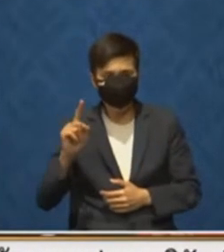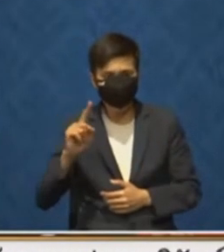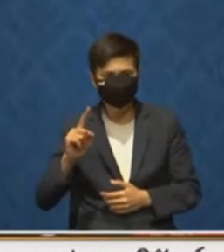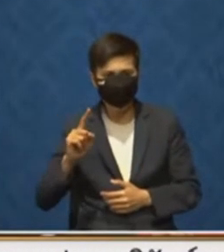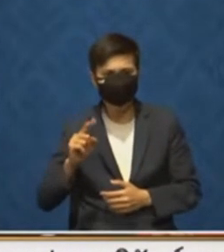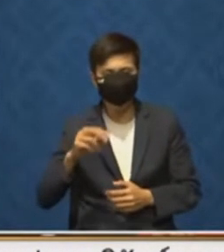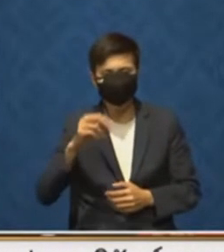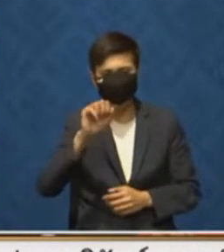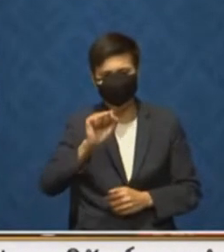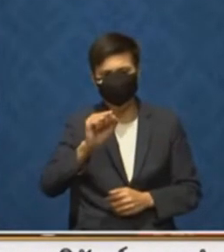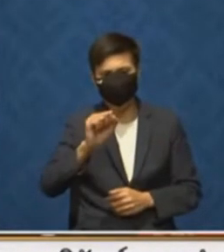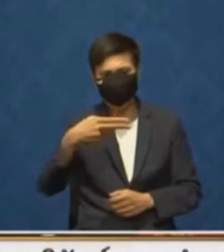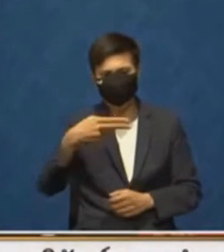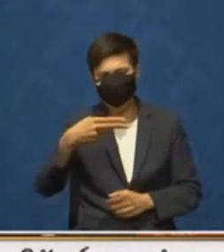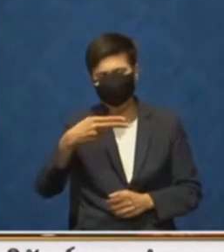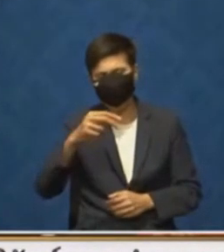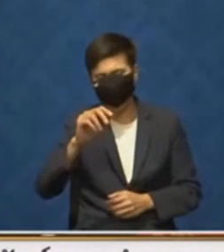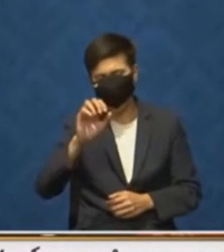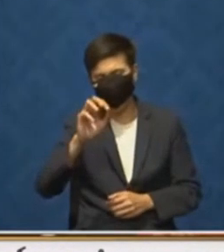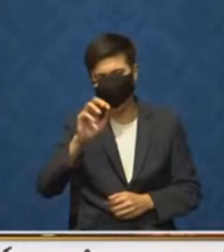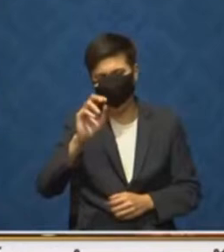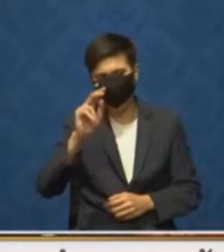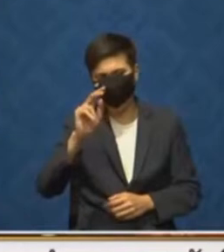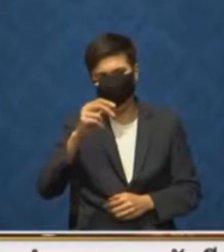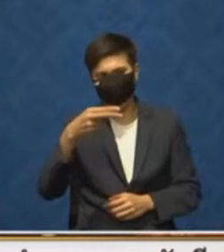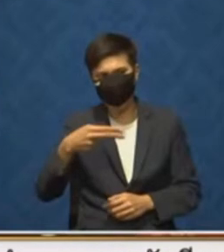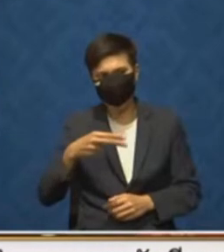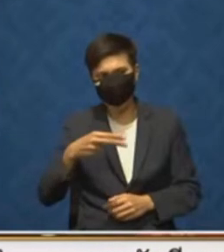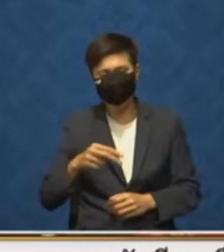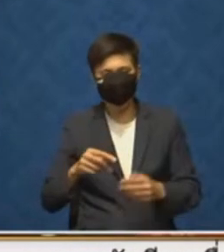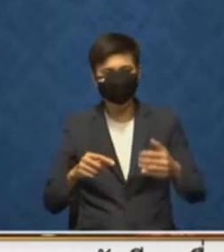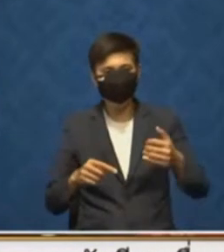ทางครับว่า 3แชร์นี่คือ 3กลวง